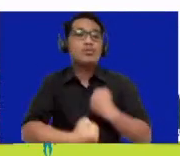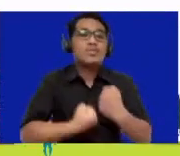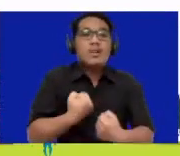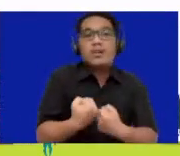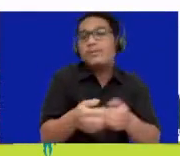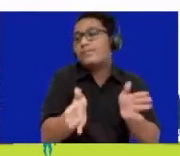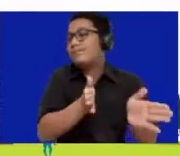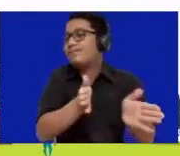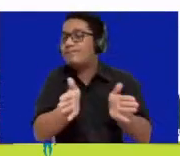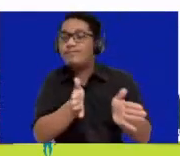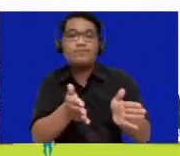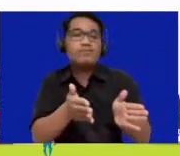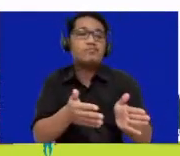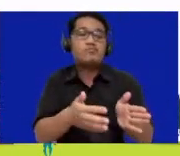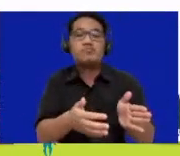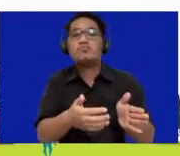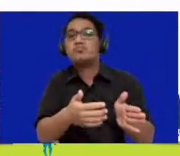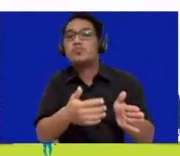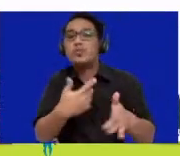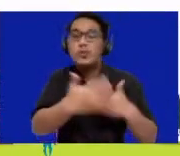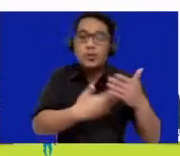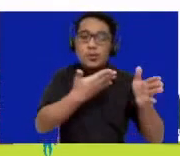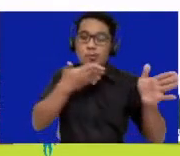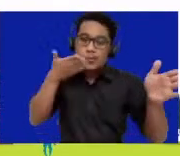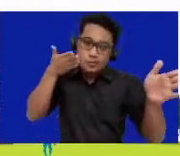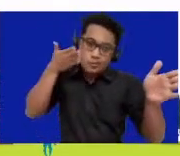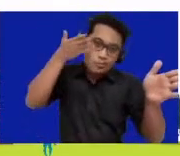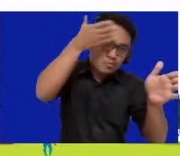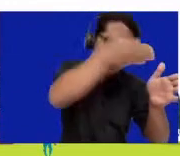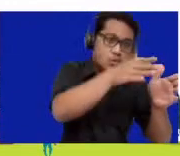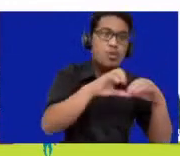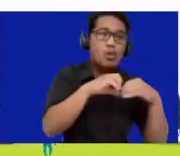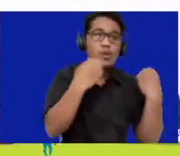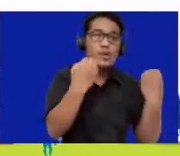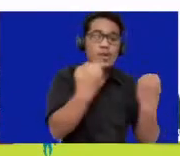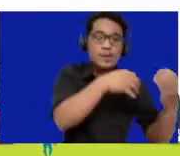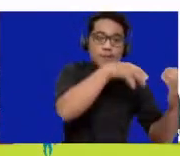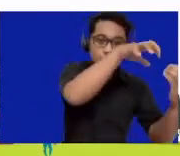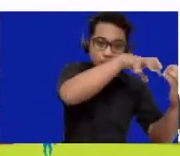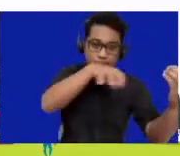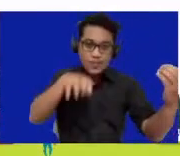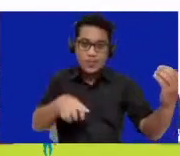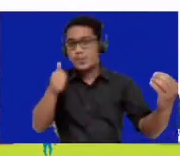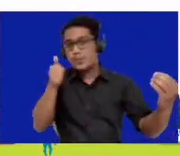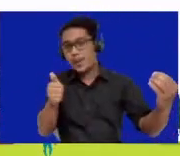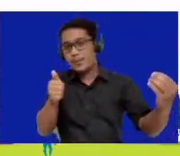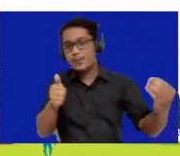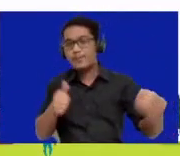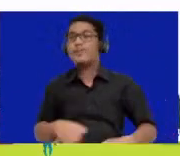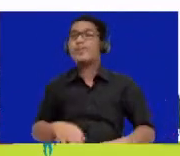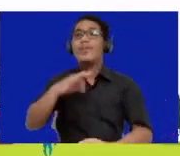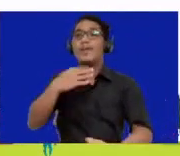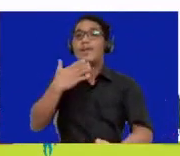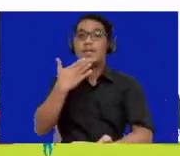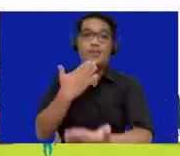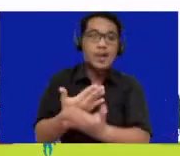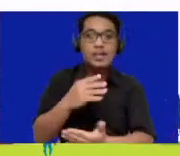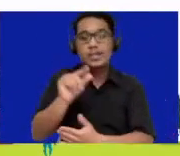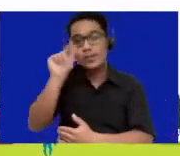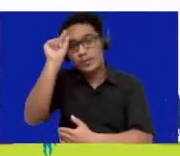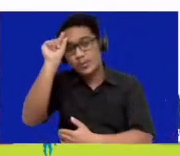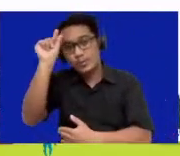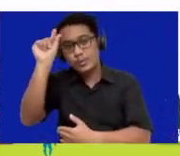terarah dan terorganisir dengan sangat baik. Kami tentunya sangat berterima kasih sekali